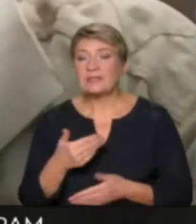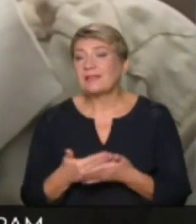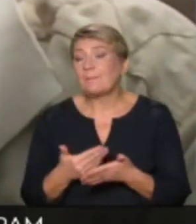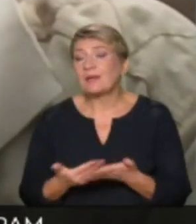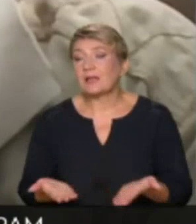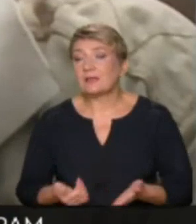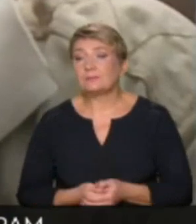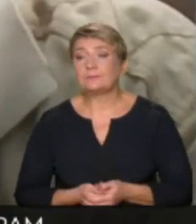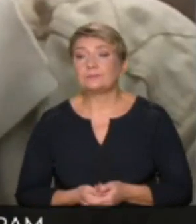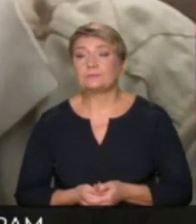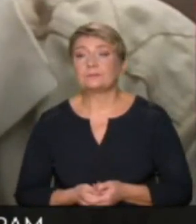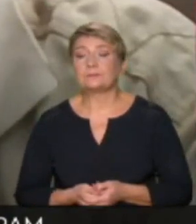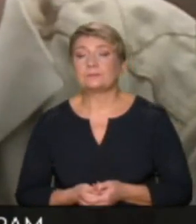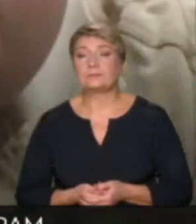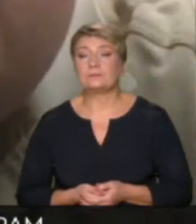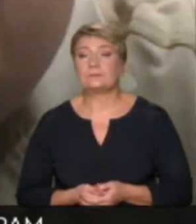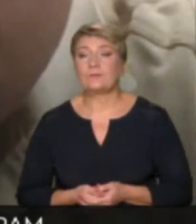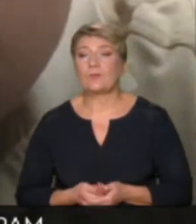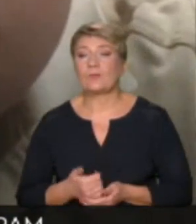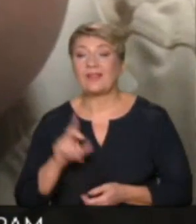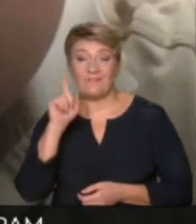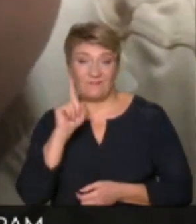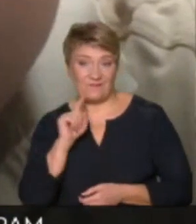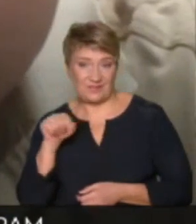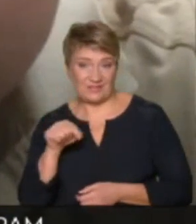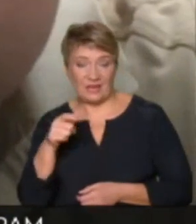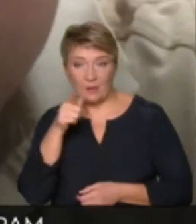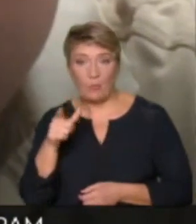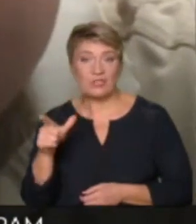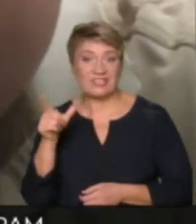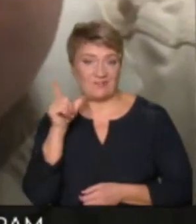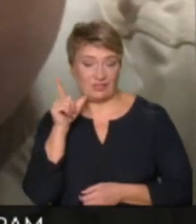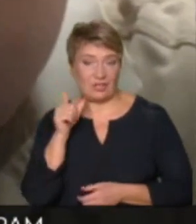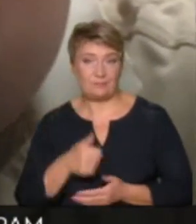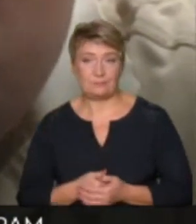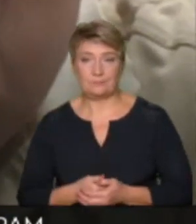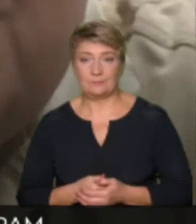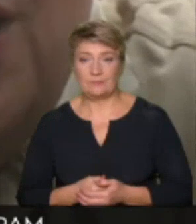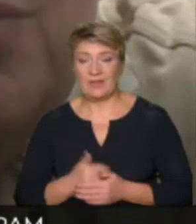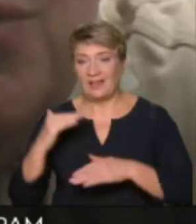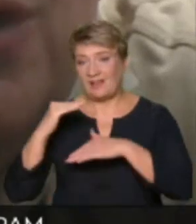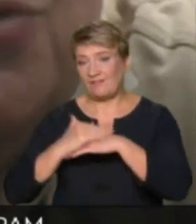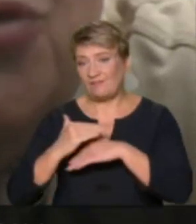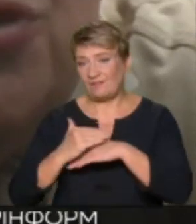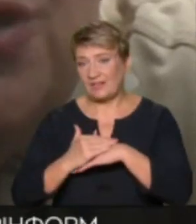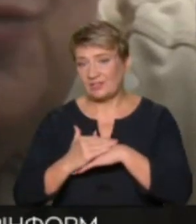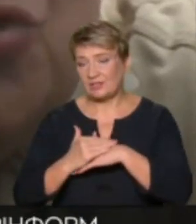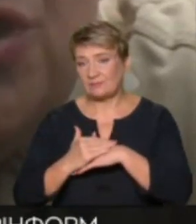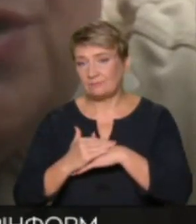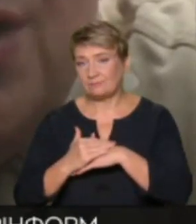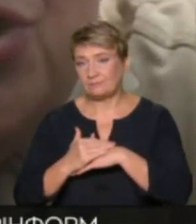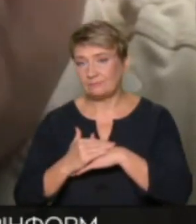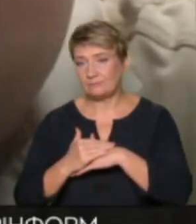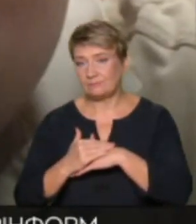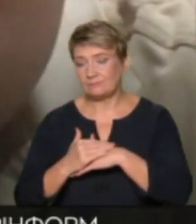Вот у нас позавчера вечером стали прибывать очень